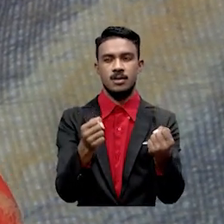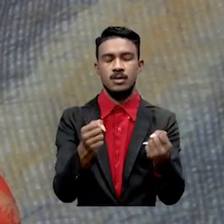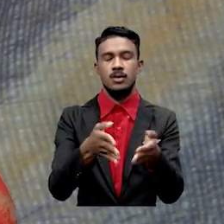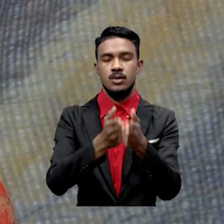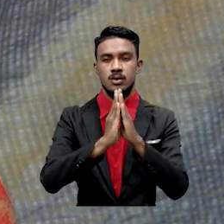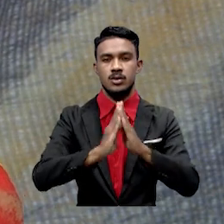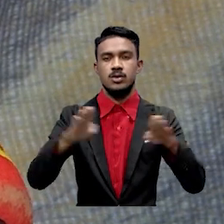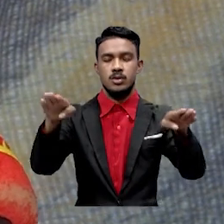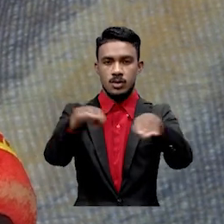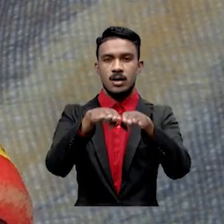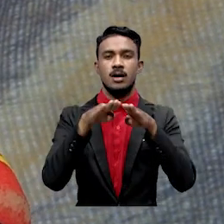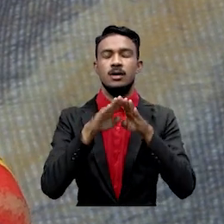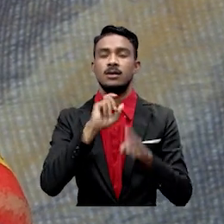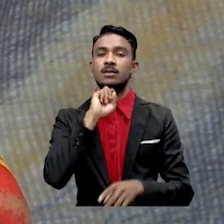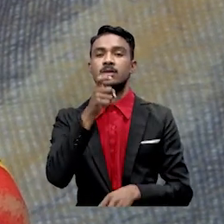Kaleng, kapesi, kak,